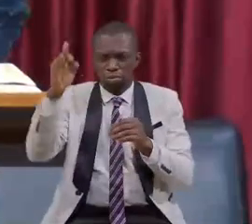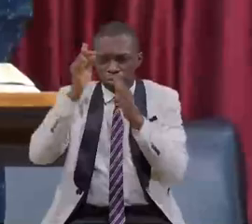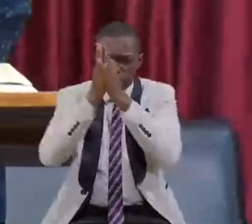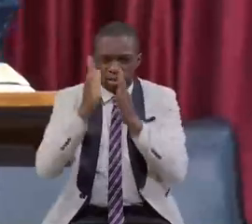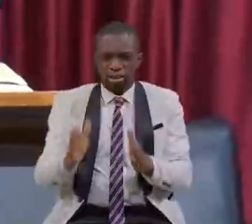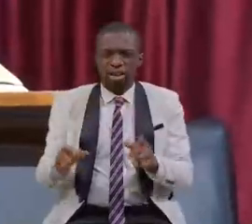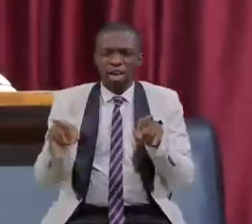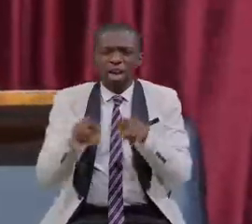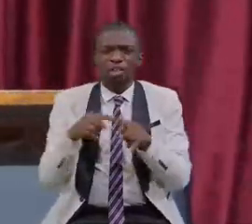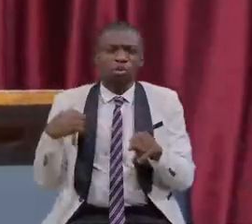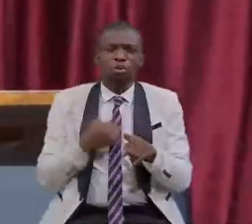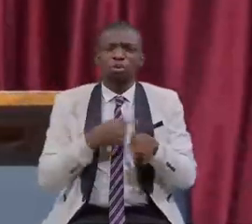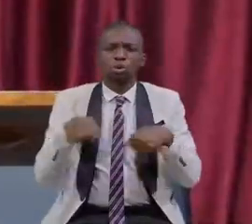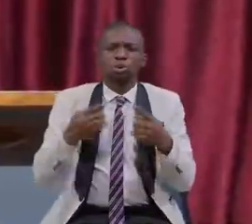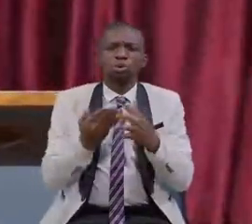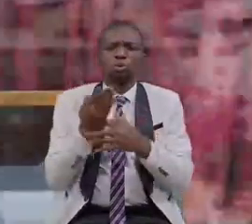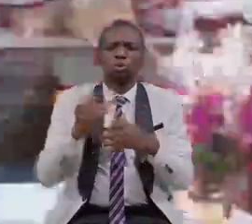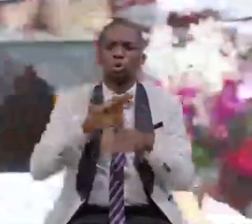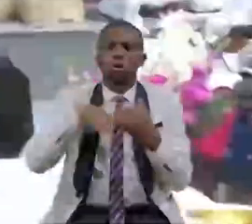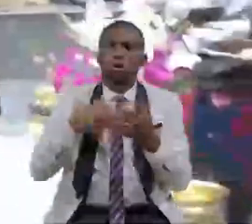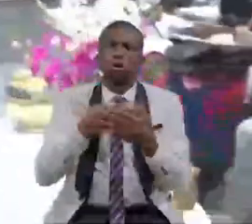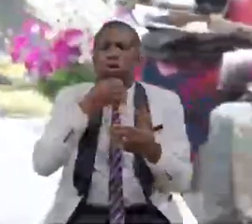Comme on parcourt tout l'Ancien Testament,